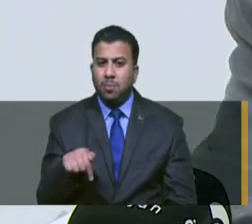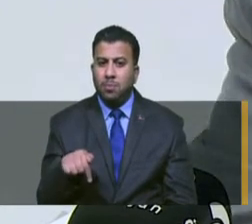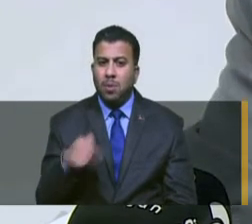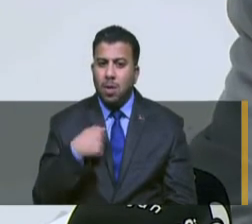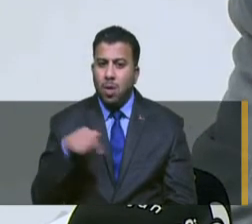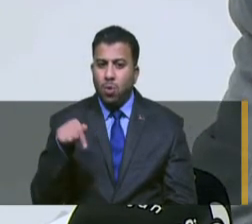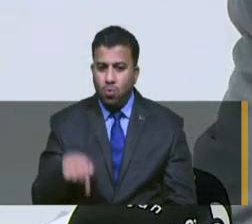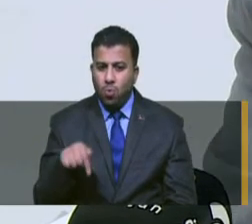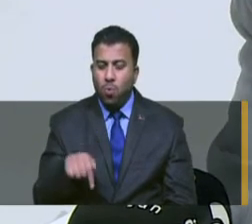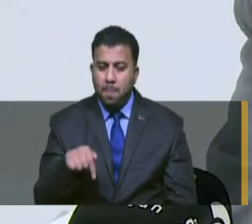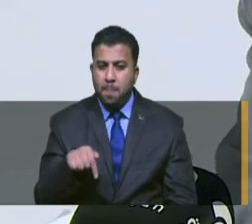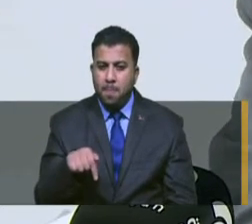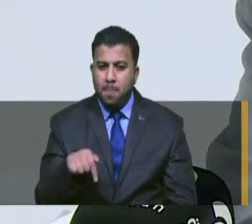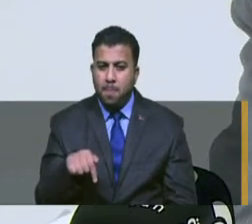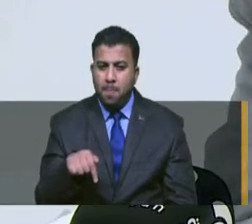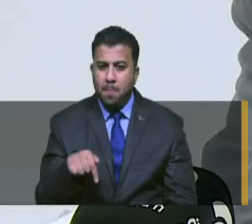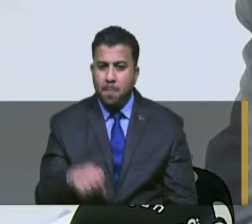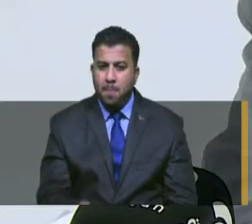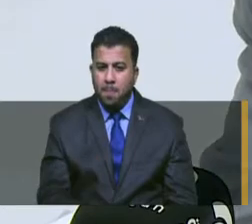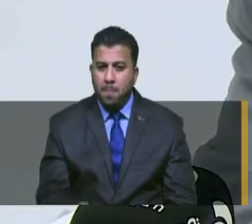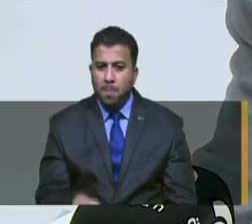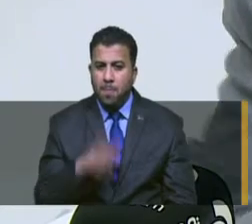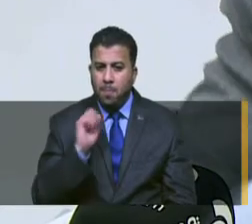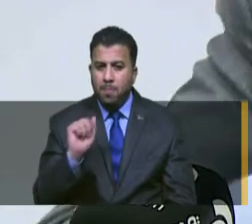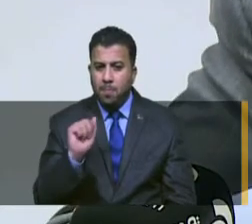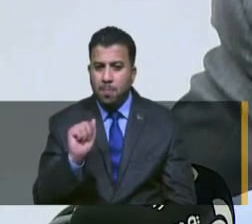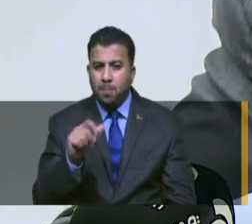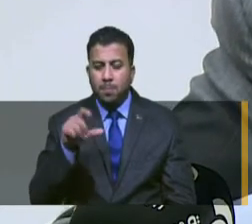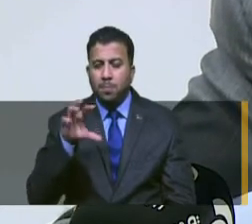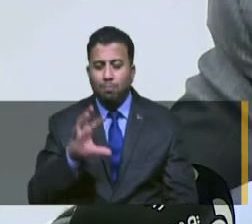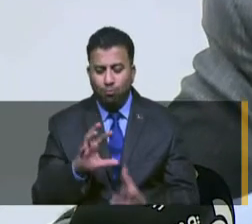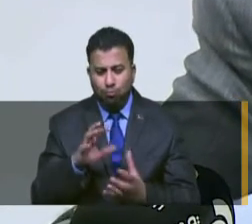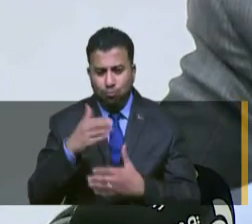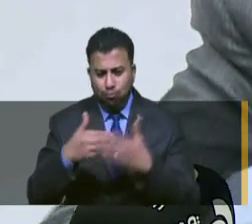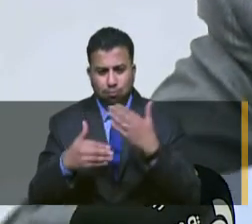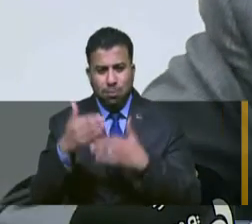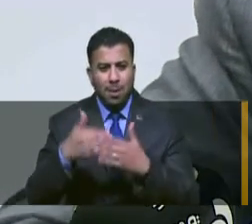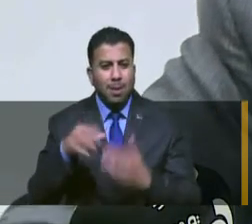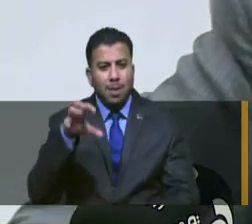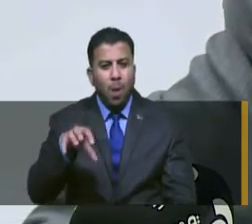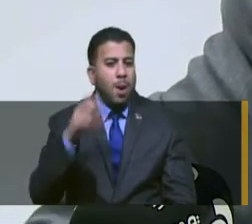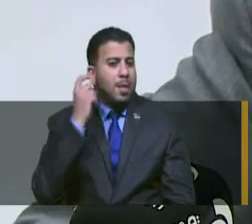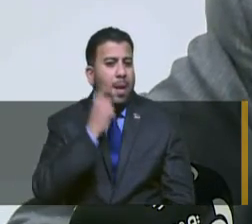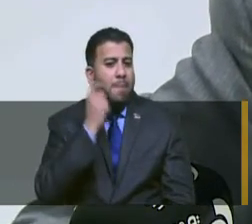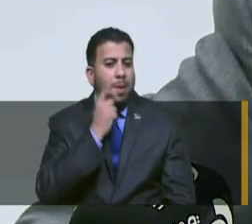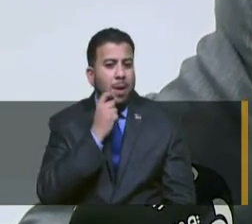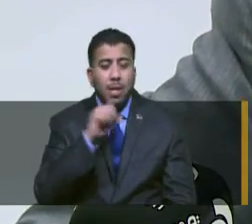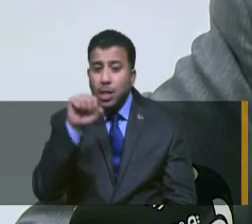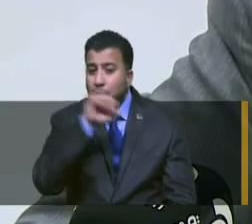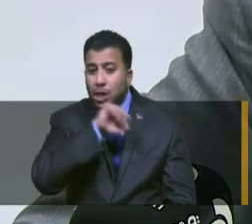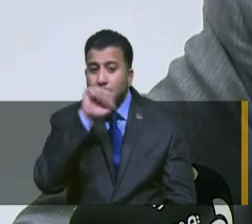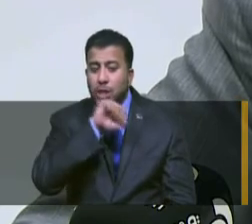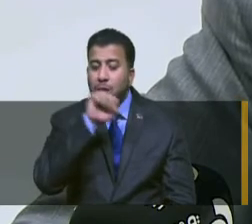اليوم اللي قبل تكوين دولة الإمارات يعني كانت الشارقة قاعدة